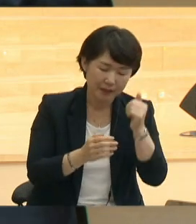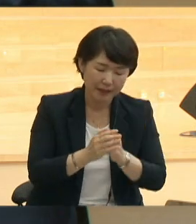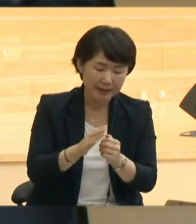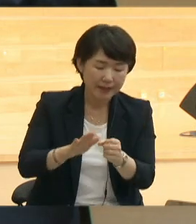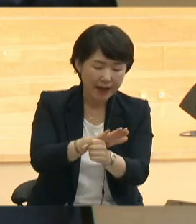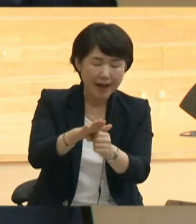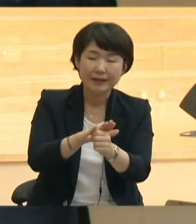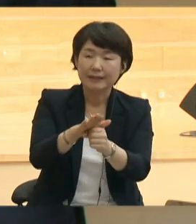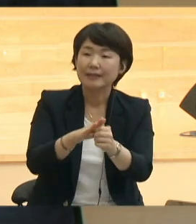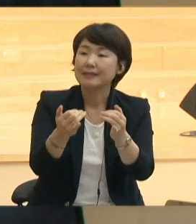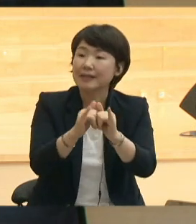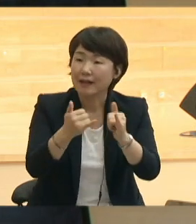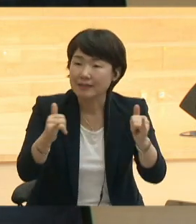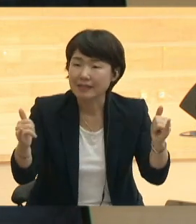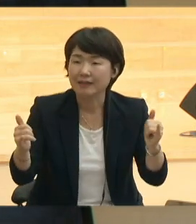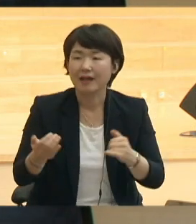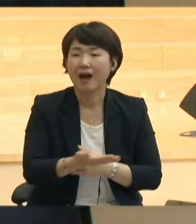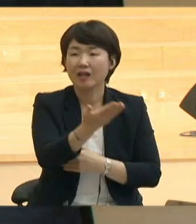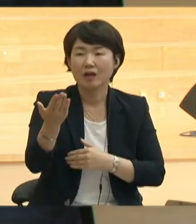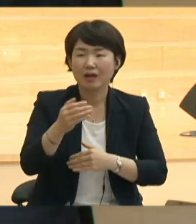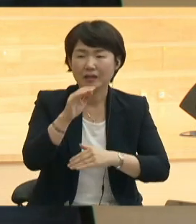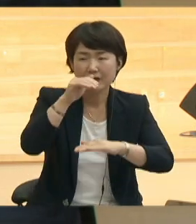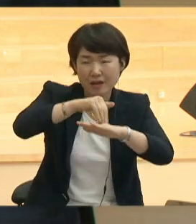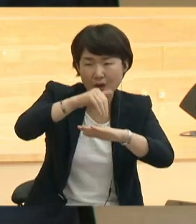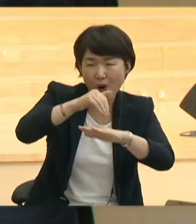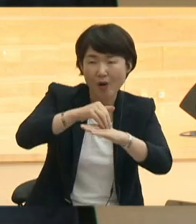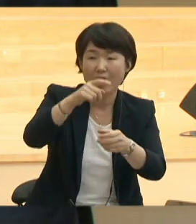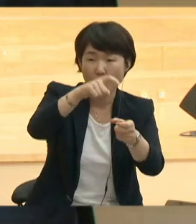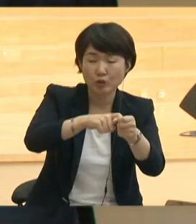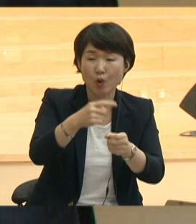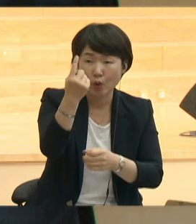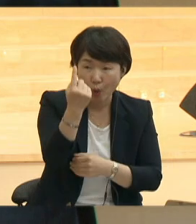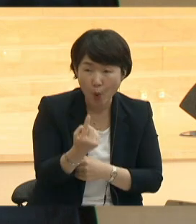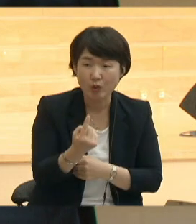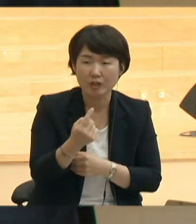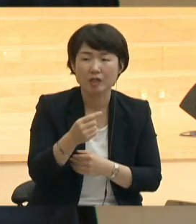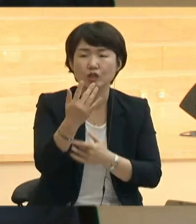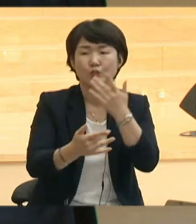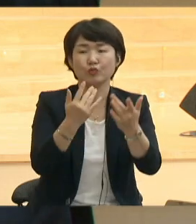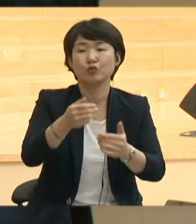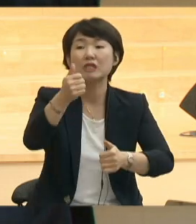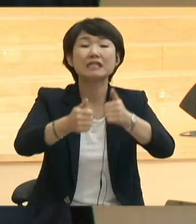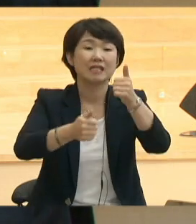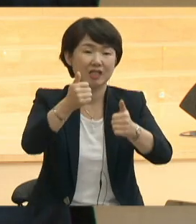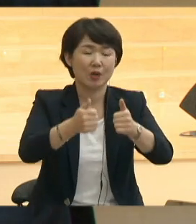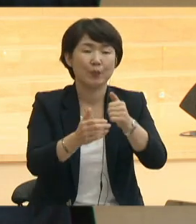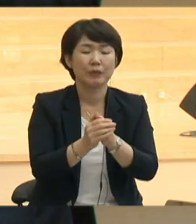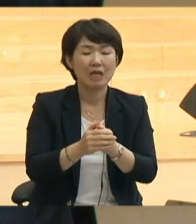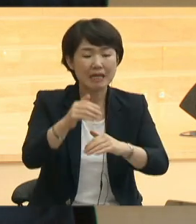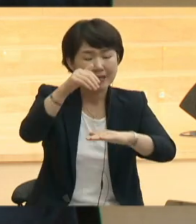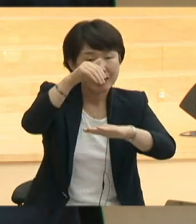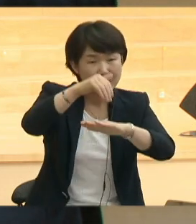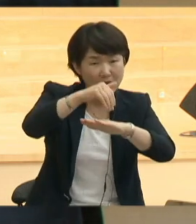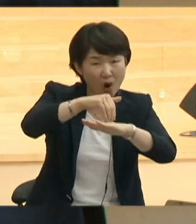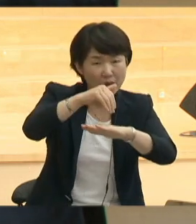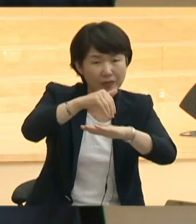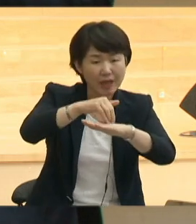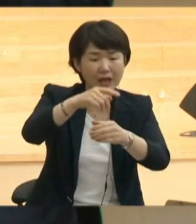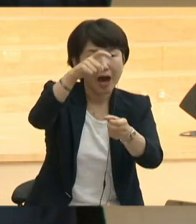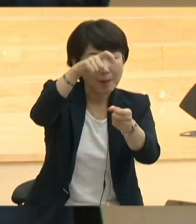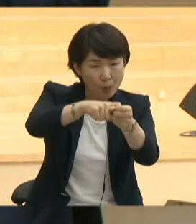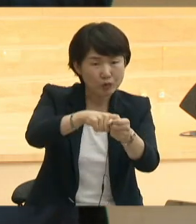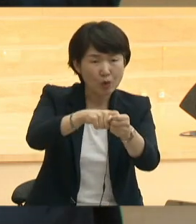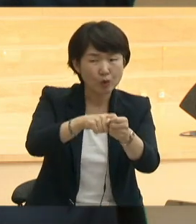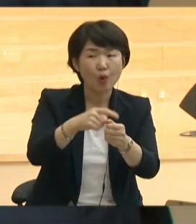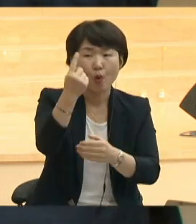아는 자들 하시자 사랑하는 자들아 너희를 연단 하려고 는 불씨 어 연단 하려고 는 불씨